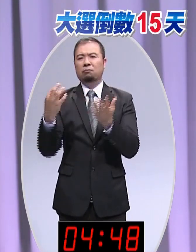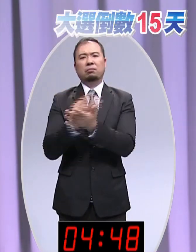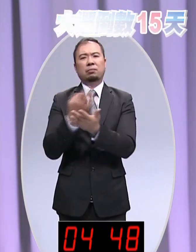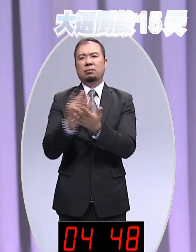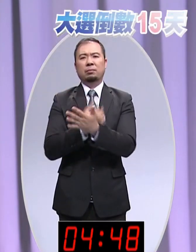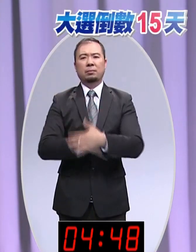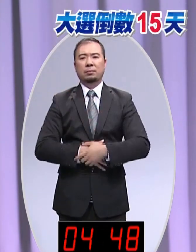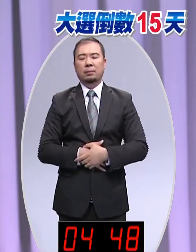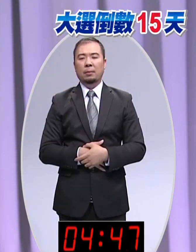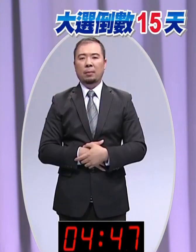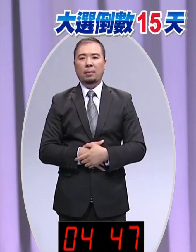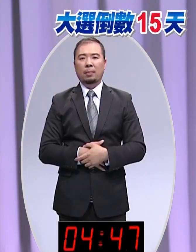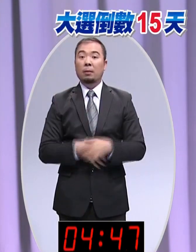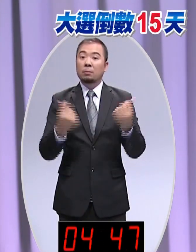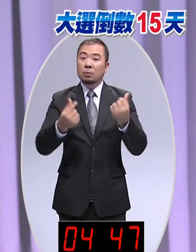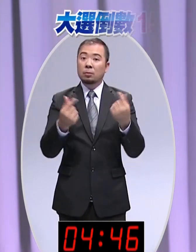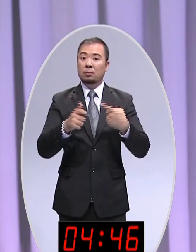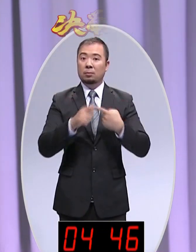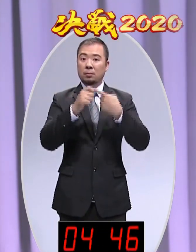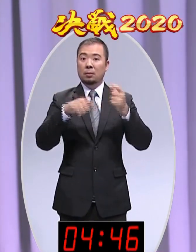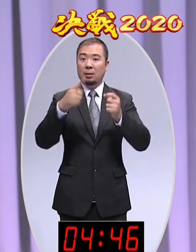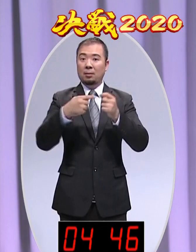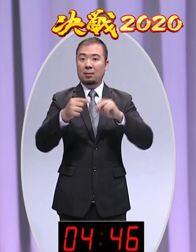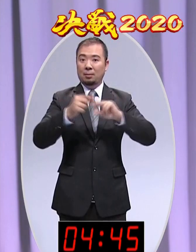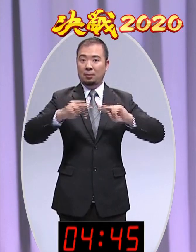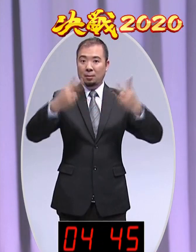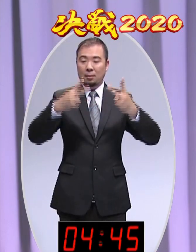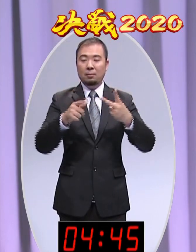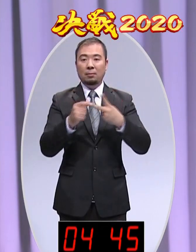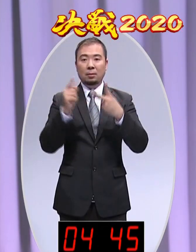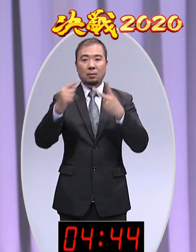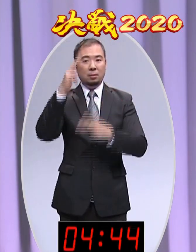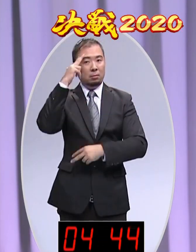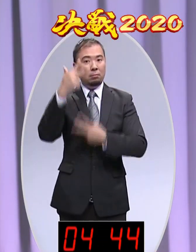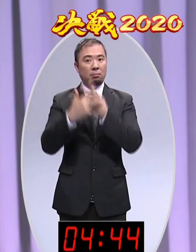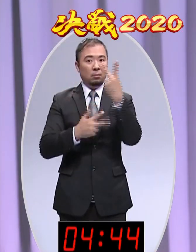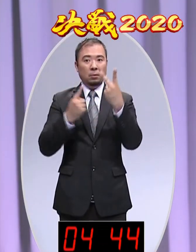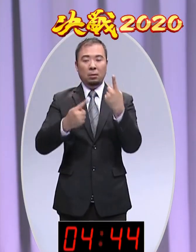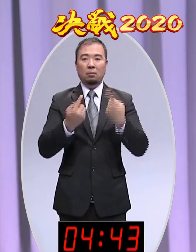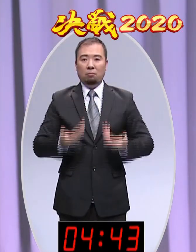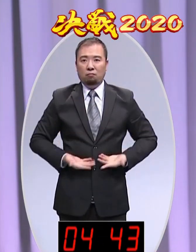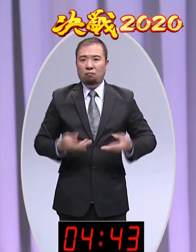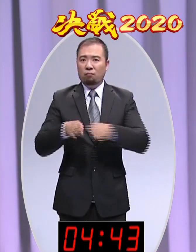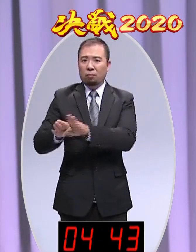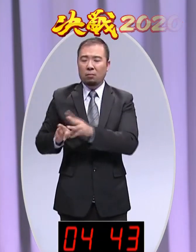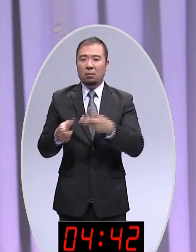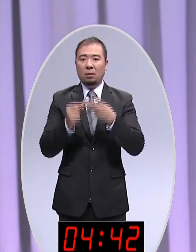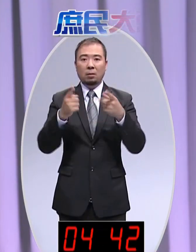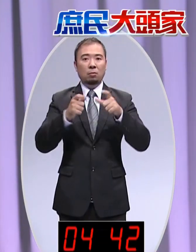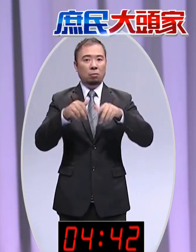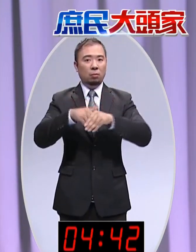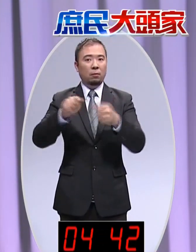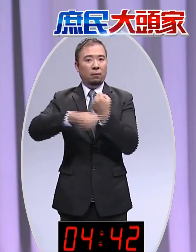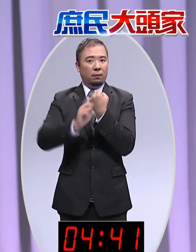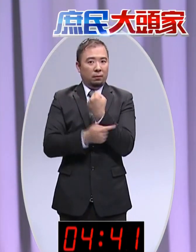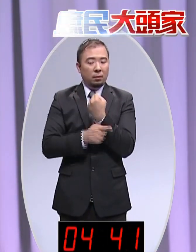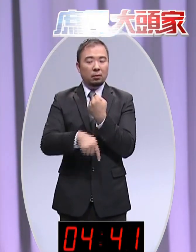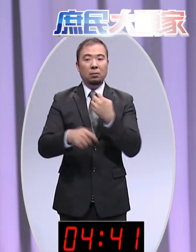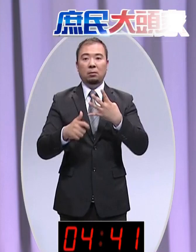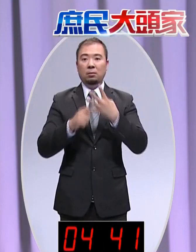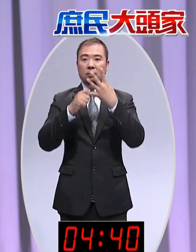是我们所看到的年金改革、一例一修、公投法的修正，和最近我们看